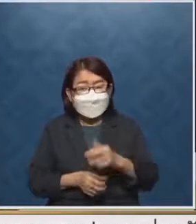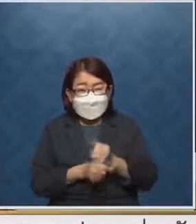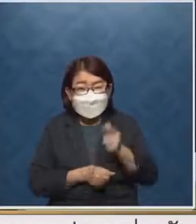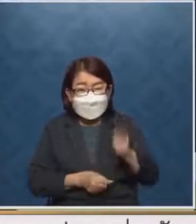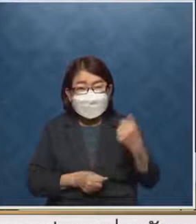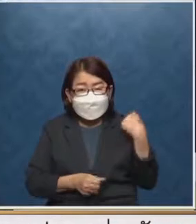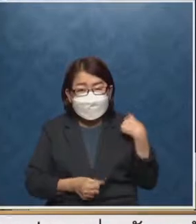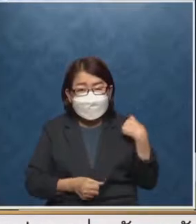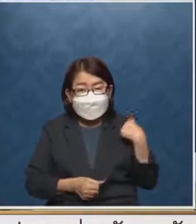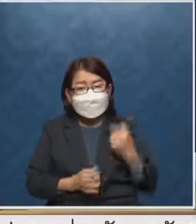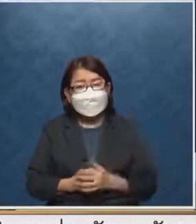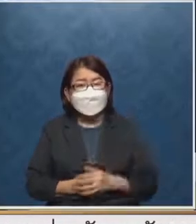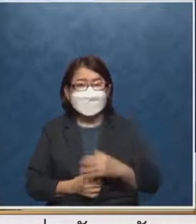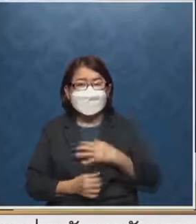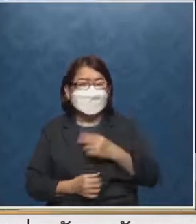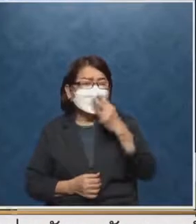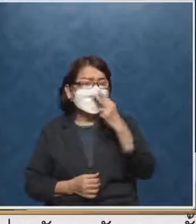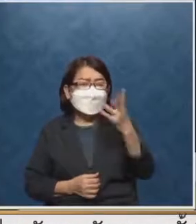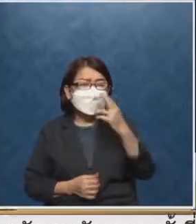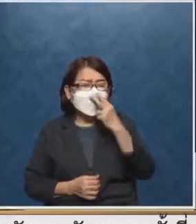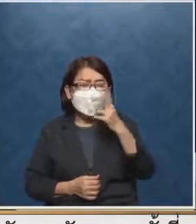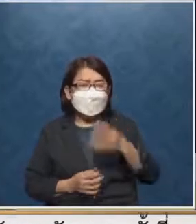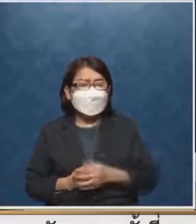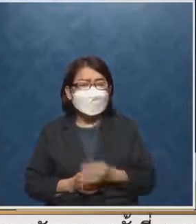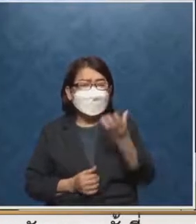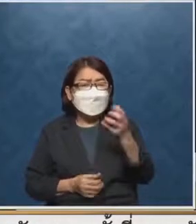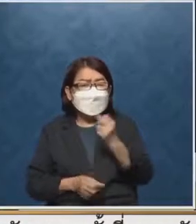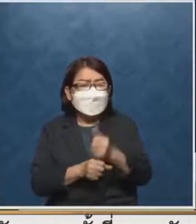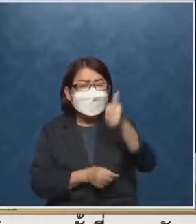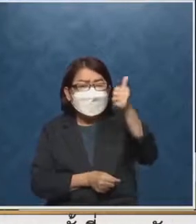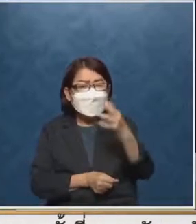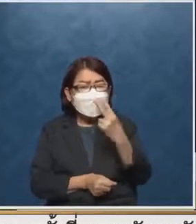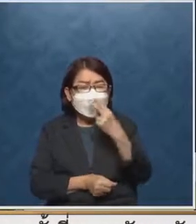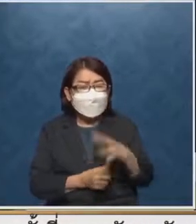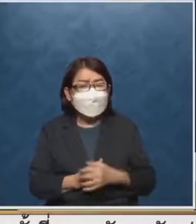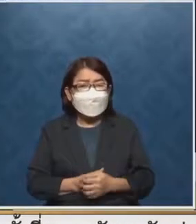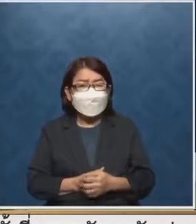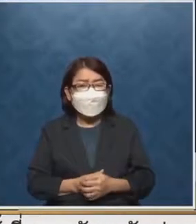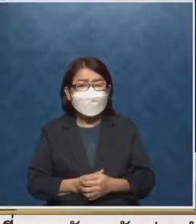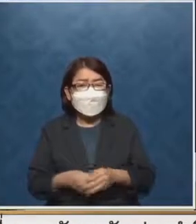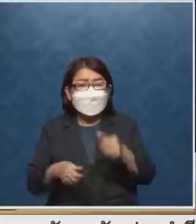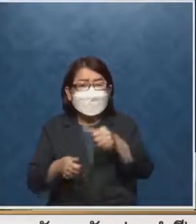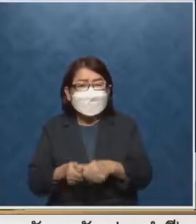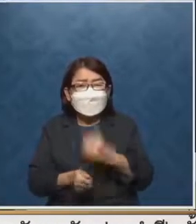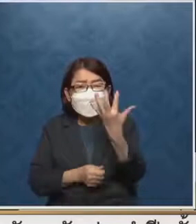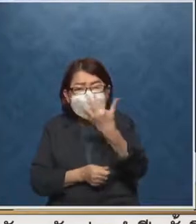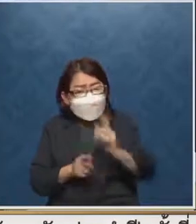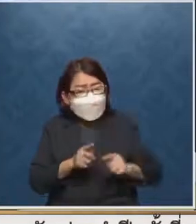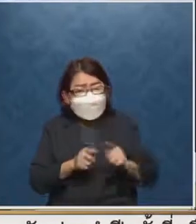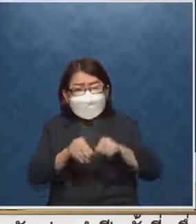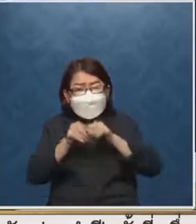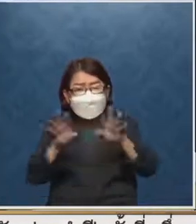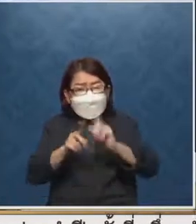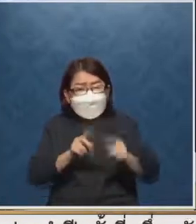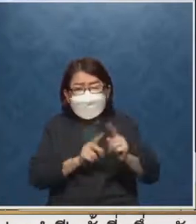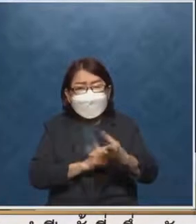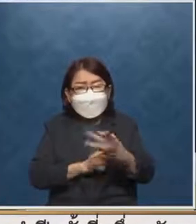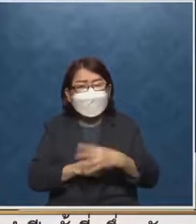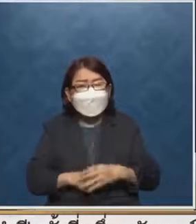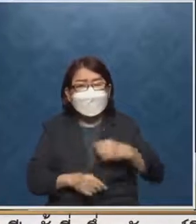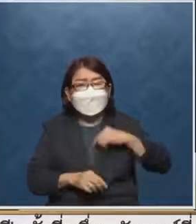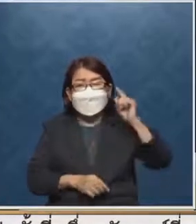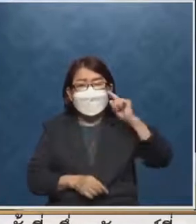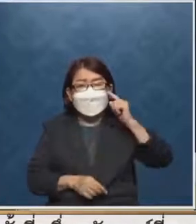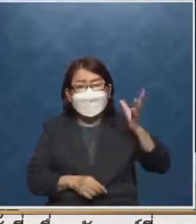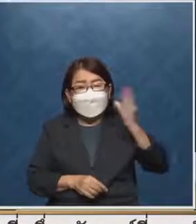ไม่เพราะผมยังไม่เห็นผลงานท่านเลยอยู่ในวงการกระจายทั้งหลายนี่ผมจะบอกว่าผมเพิ่งรู้จ